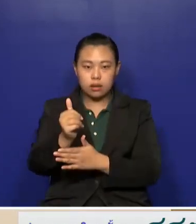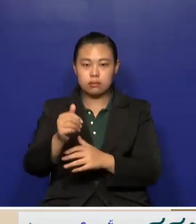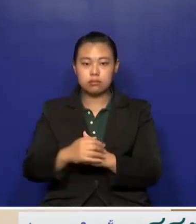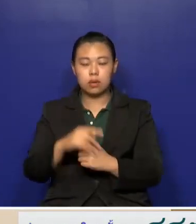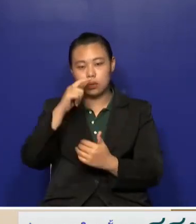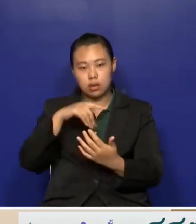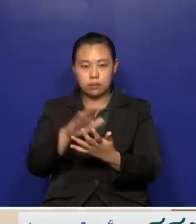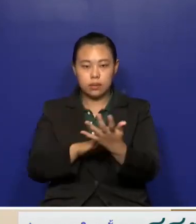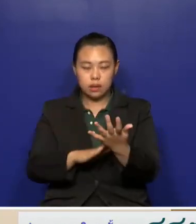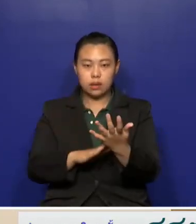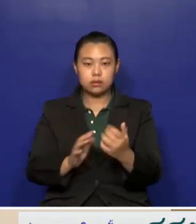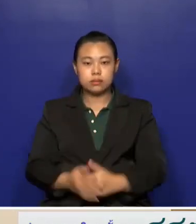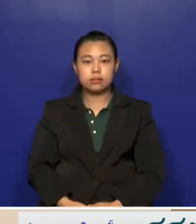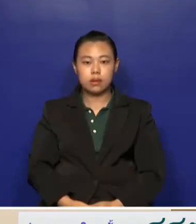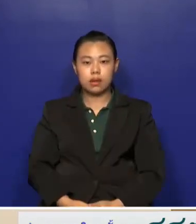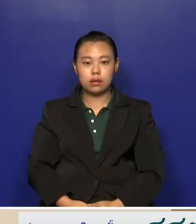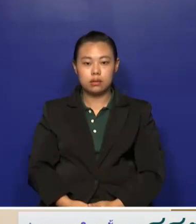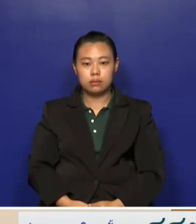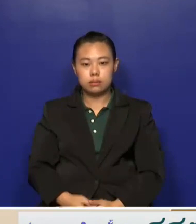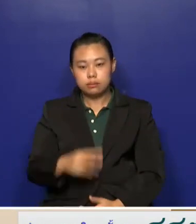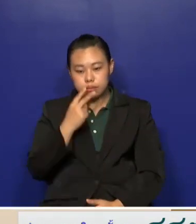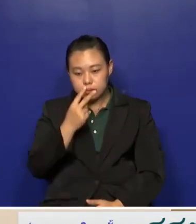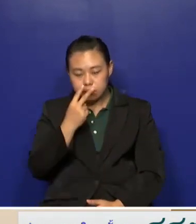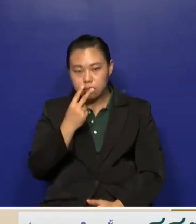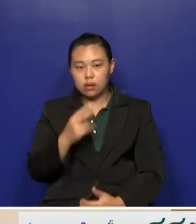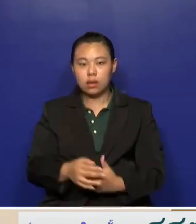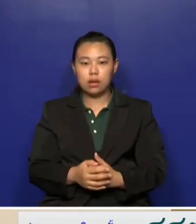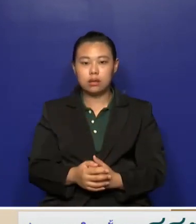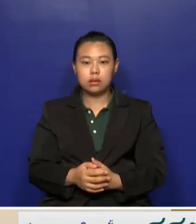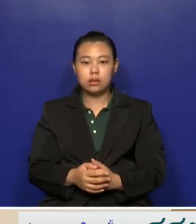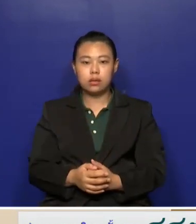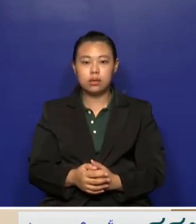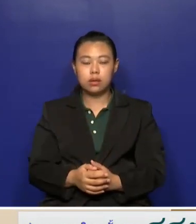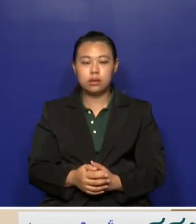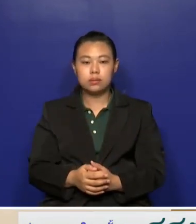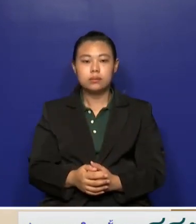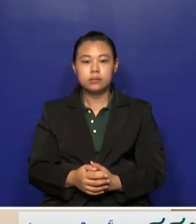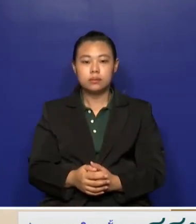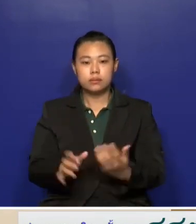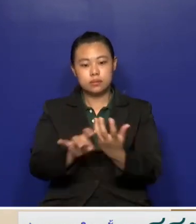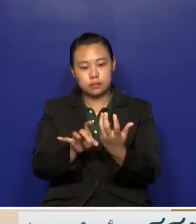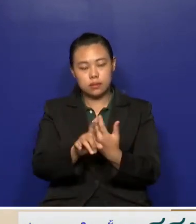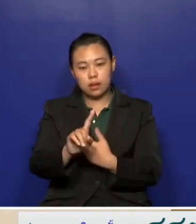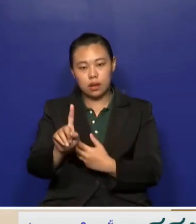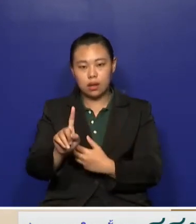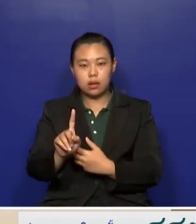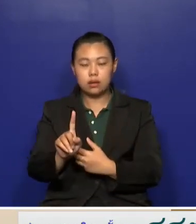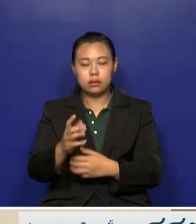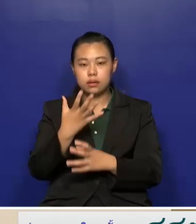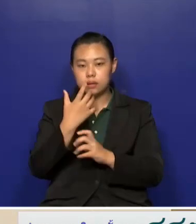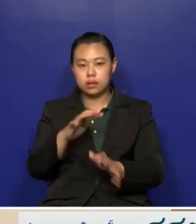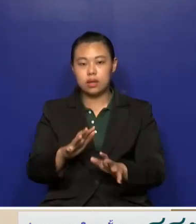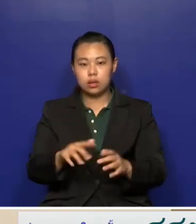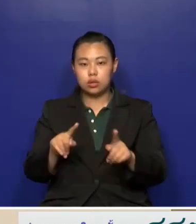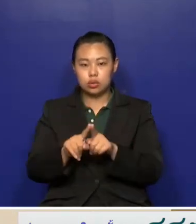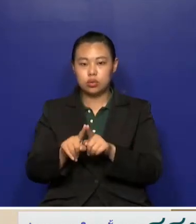ให้ดูจากความสำเร็จไม่ได้ดูจากเอาต์พุตนะครับผมขออนุญาตอธิบายนิดนึงนะครับว่าในการประมวลผลที่